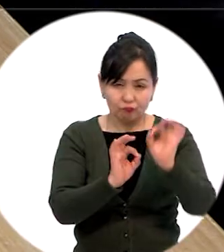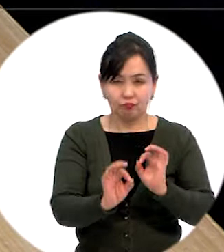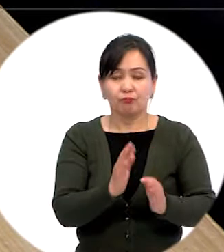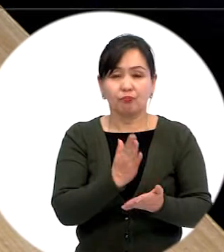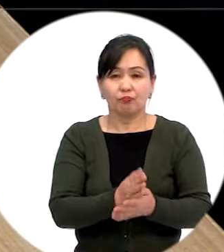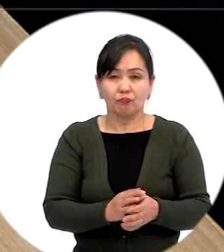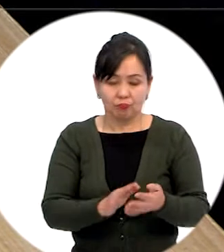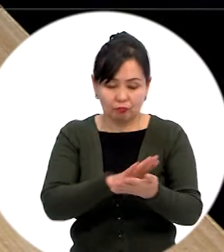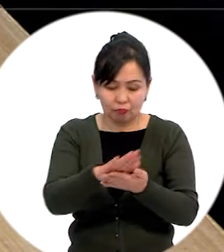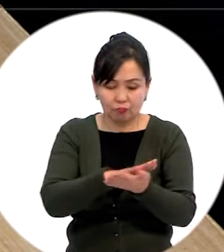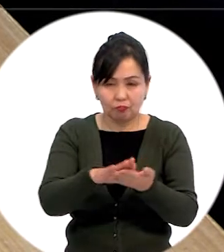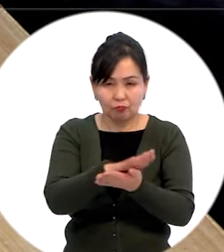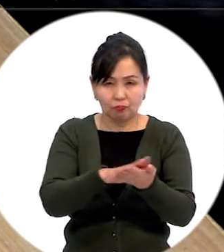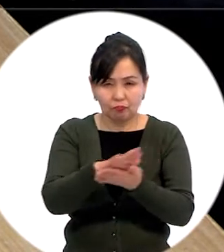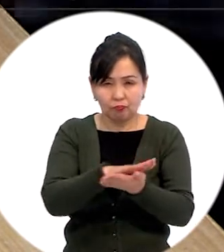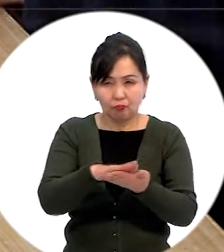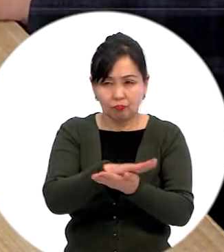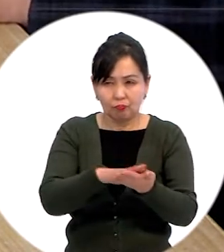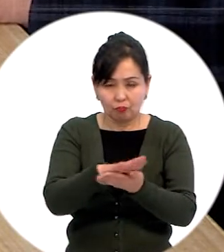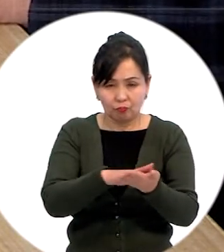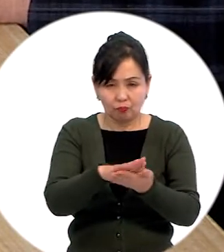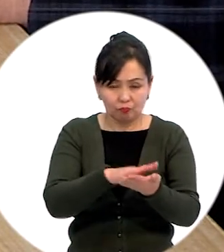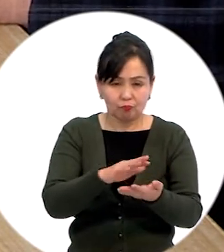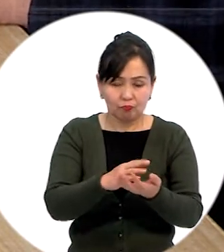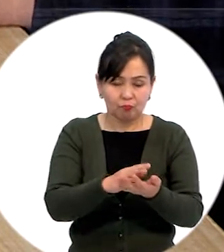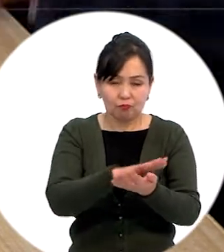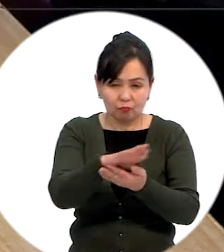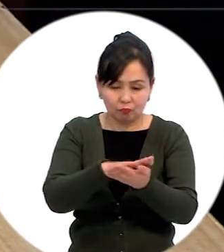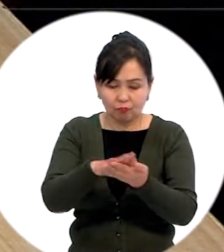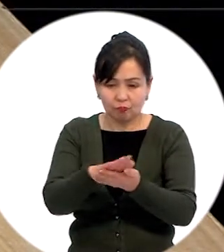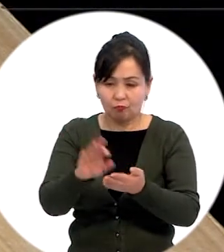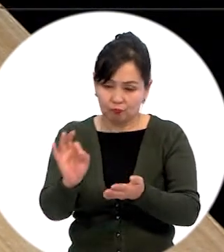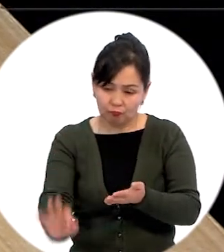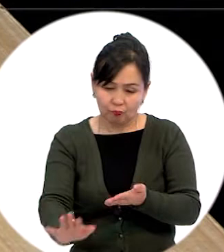мэдээж бөөрийн хэлбэртэй байдаг. За ингээд тус өрдөн бөөрийн хэлбэрт өдрөө тавьцгаая.